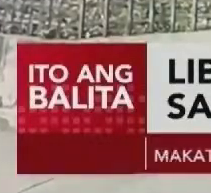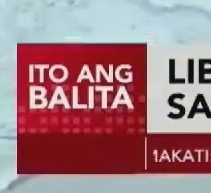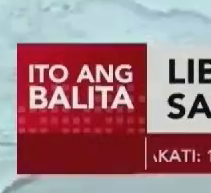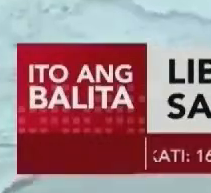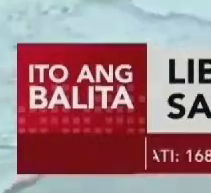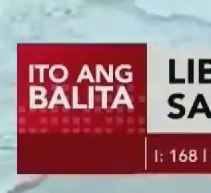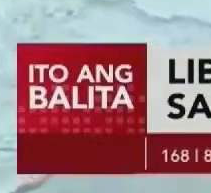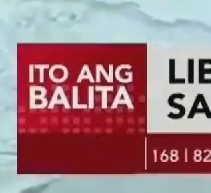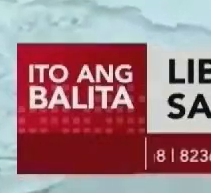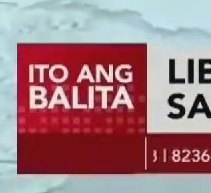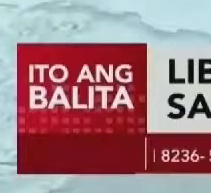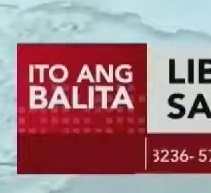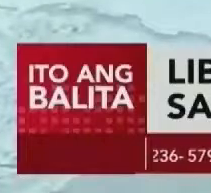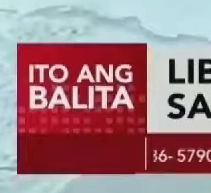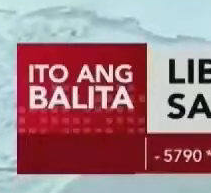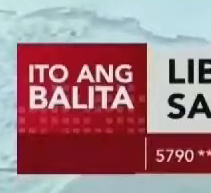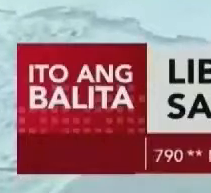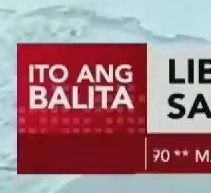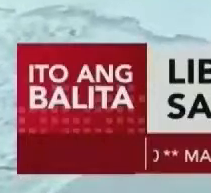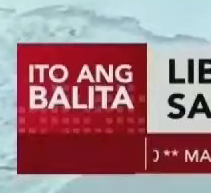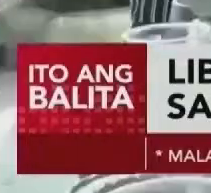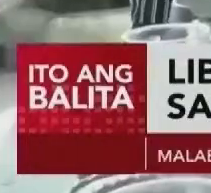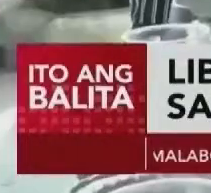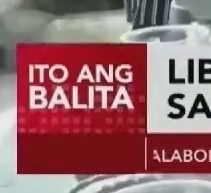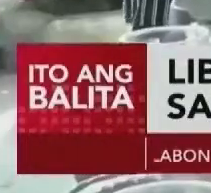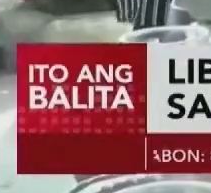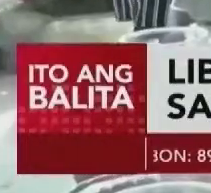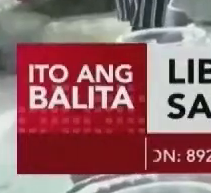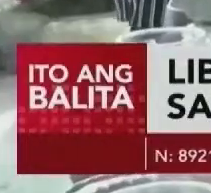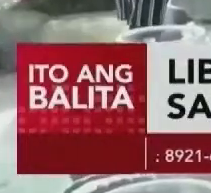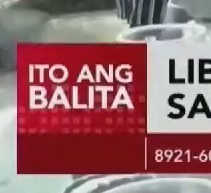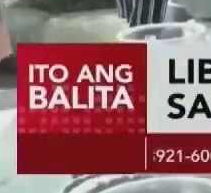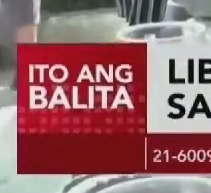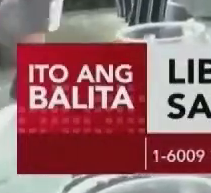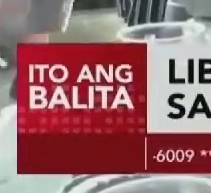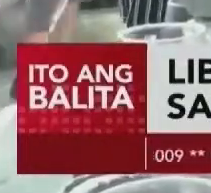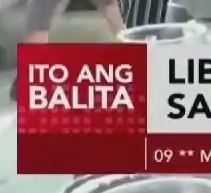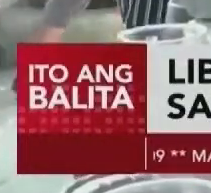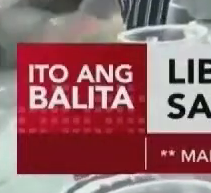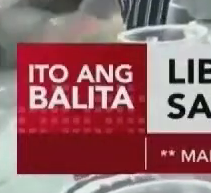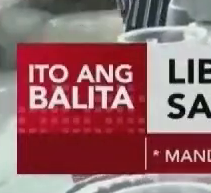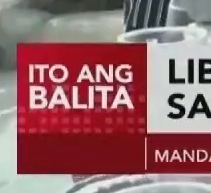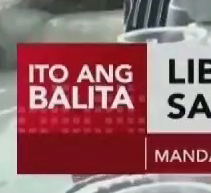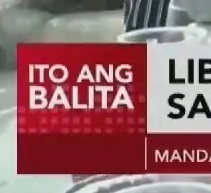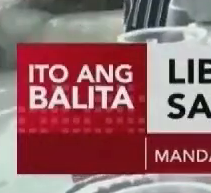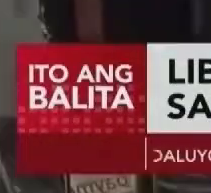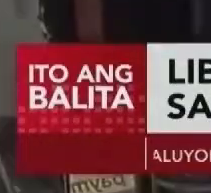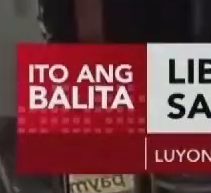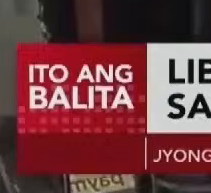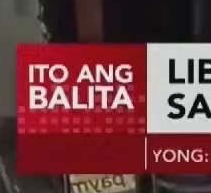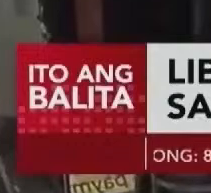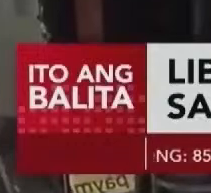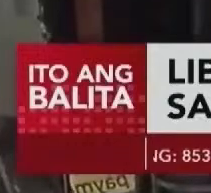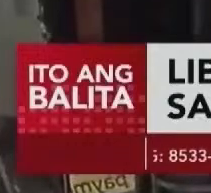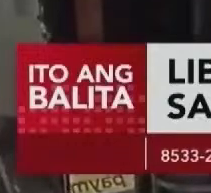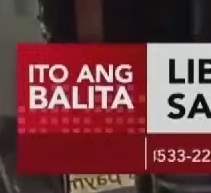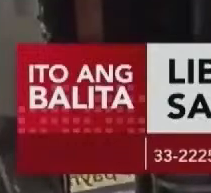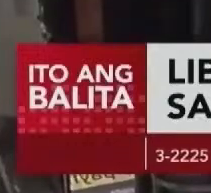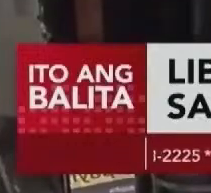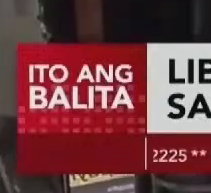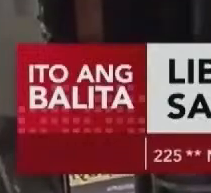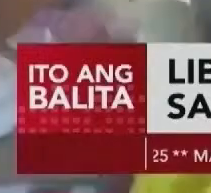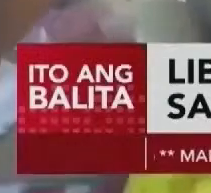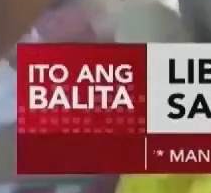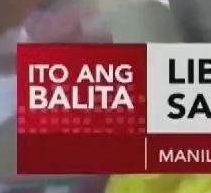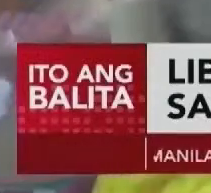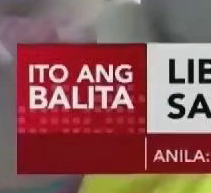Cavite City at Barangay Tartaria sa Silang Cavite. Sa buong maghapon, nasa 500 kababayan natin ang nailibre ng merienda sa